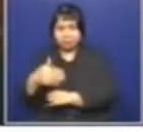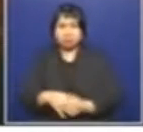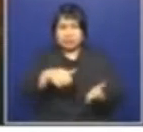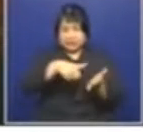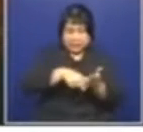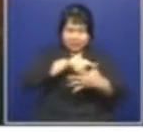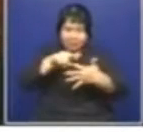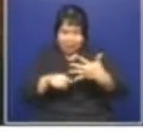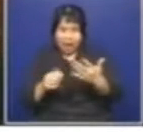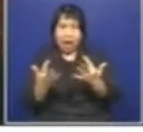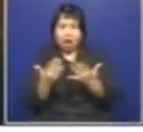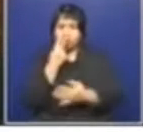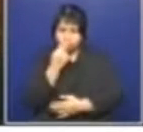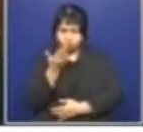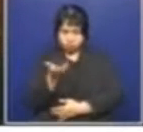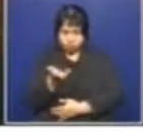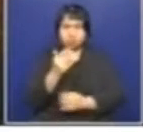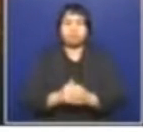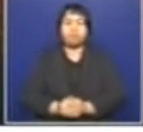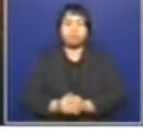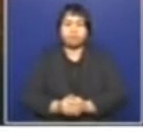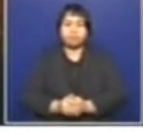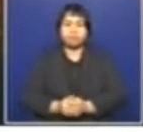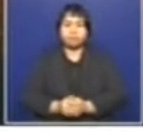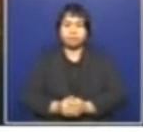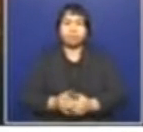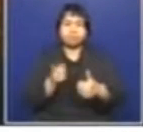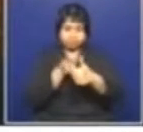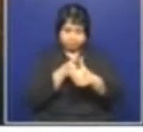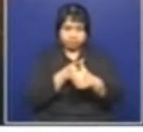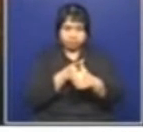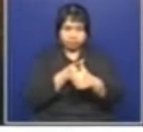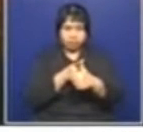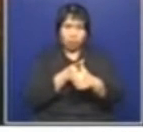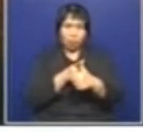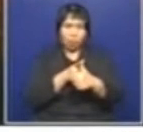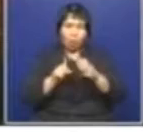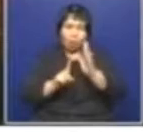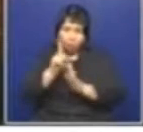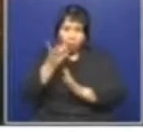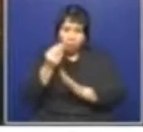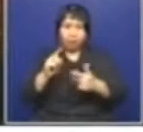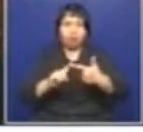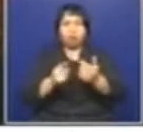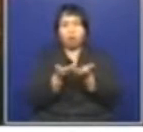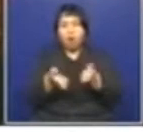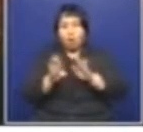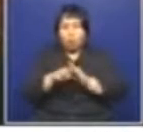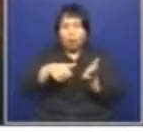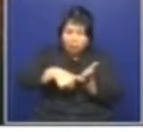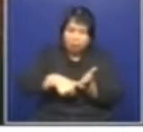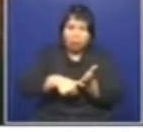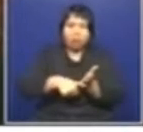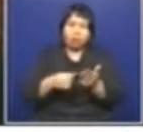งให้ดูนี่สาธารณะพุ่งเท่าไหร่นี่ครัวเรือนพุ่งไม่หยุดแ